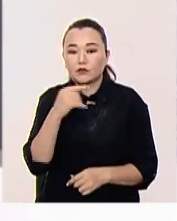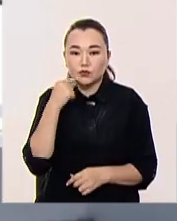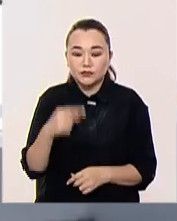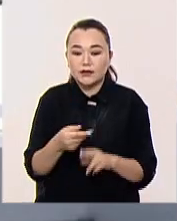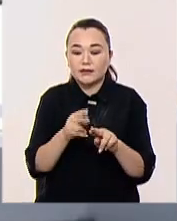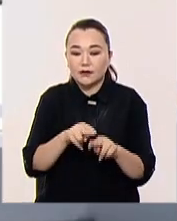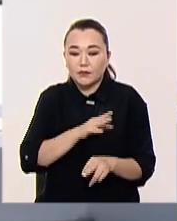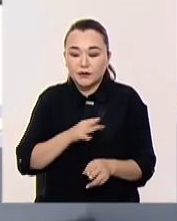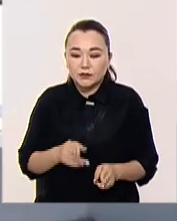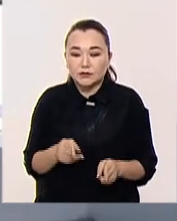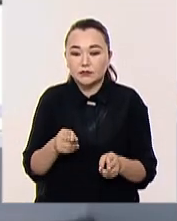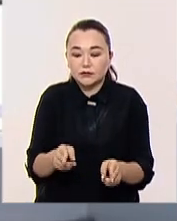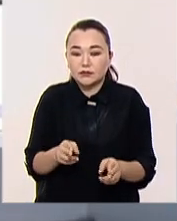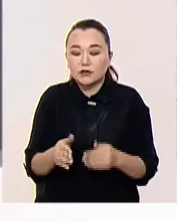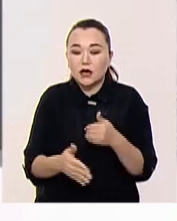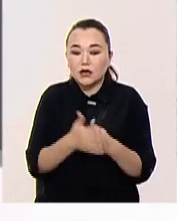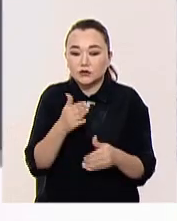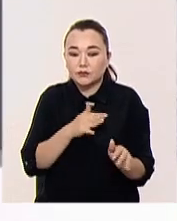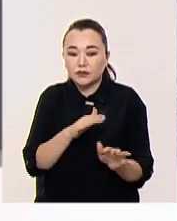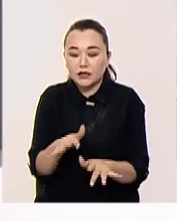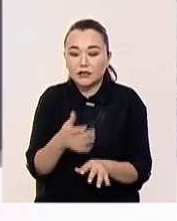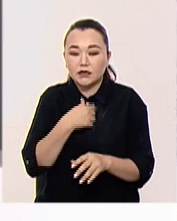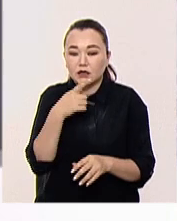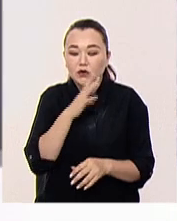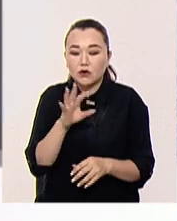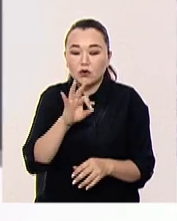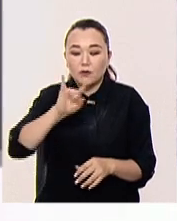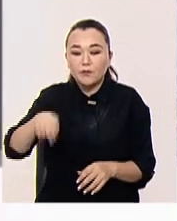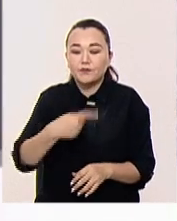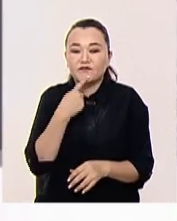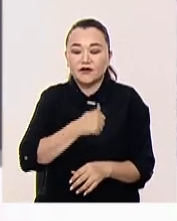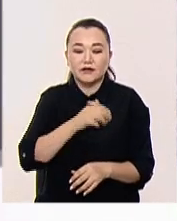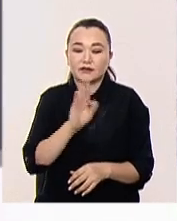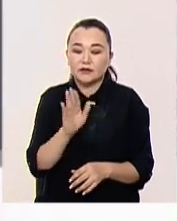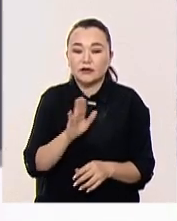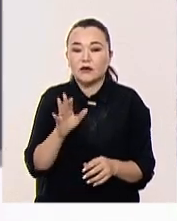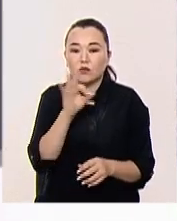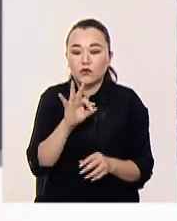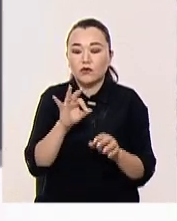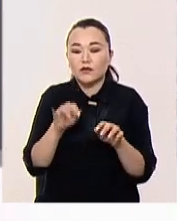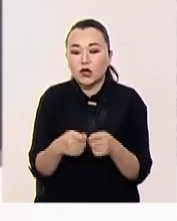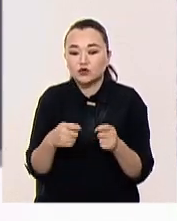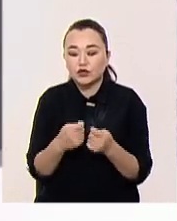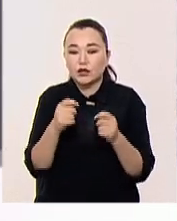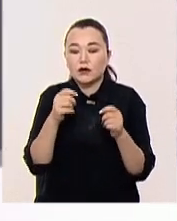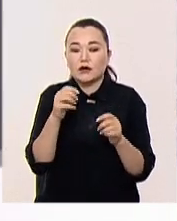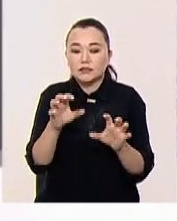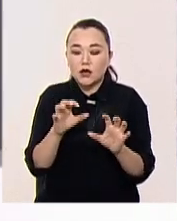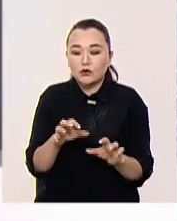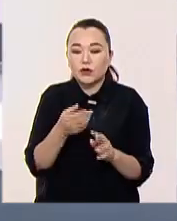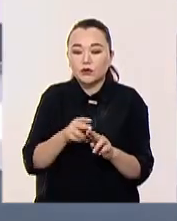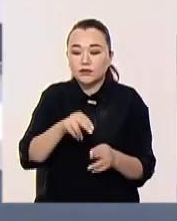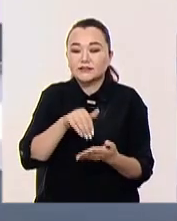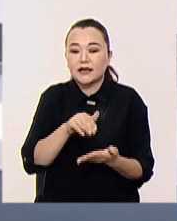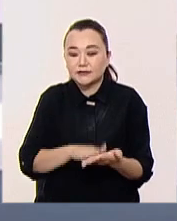это было уголовно наказуемое деяние. Я не говорю о мобилизации, я говорю и об уголовных правонарушениях, которые зарегистрированы,